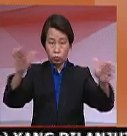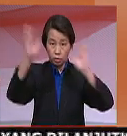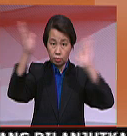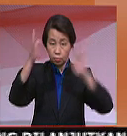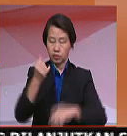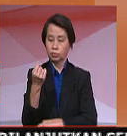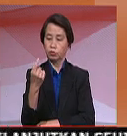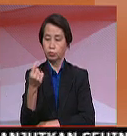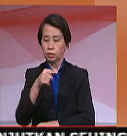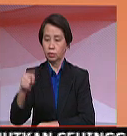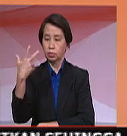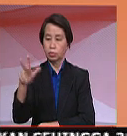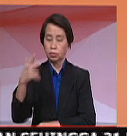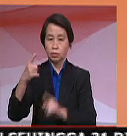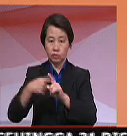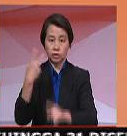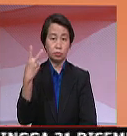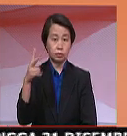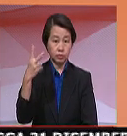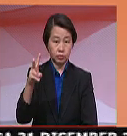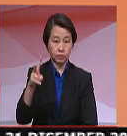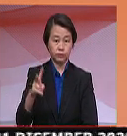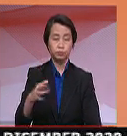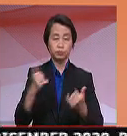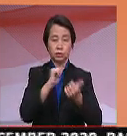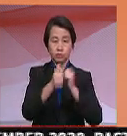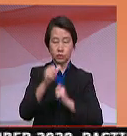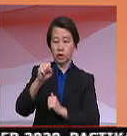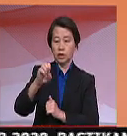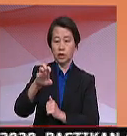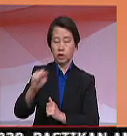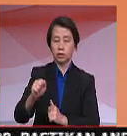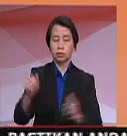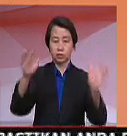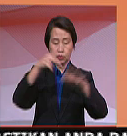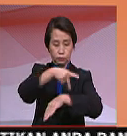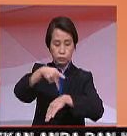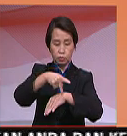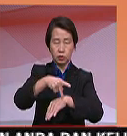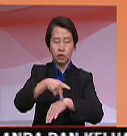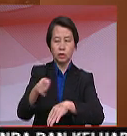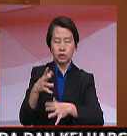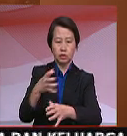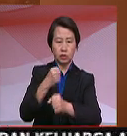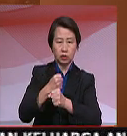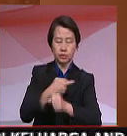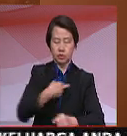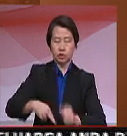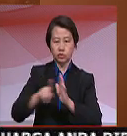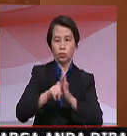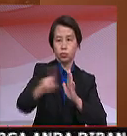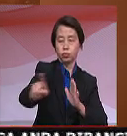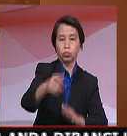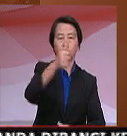Malaysia bermulai 11 hingga 13desember pada scence Filipina 2019 Haikal meraih gelaran Raja